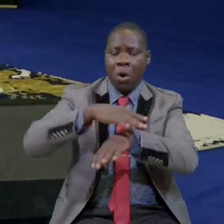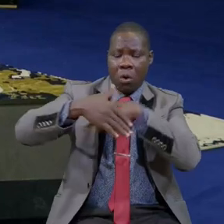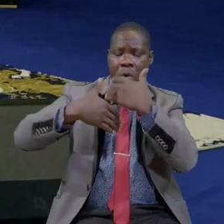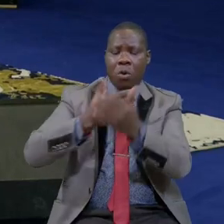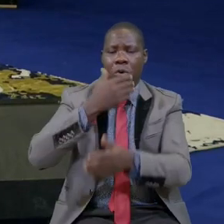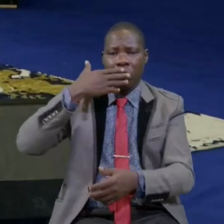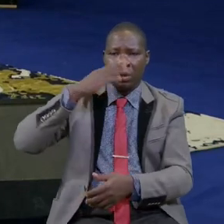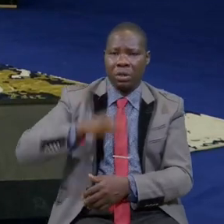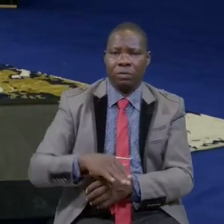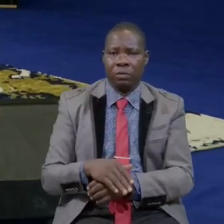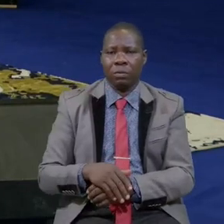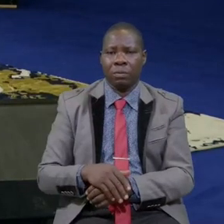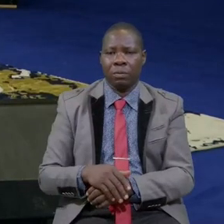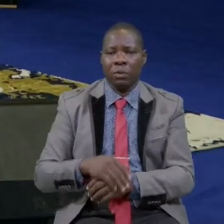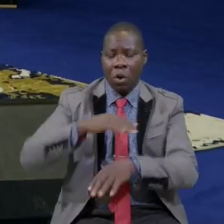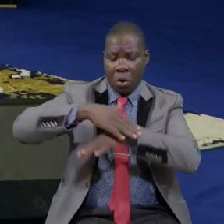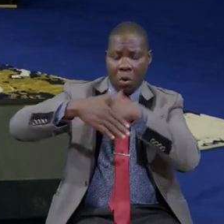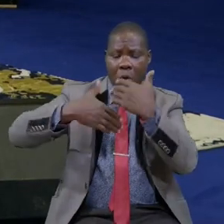toute mauvaise pratique,